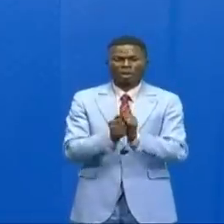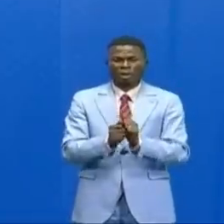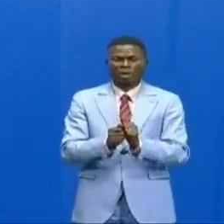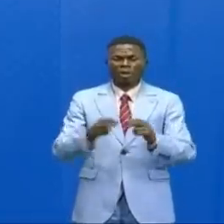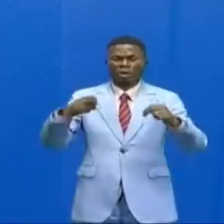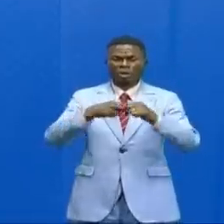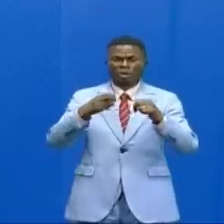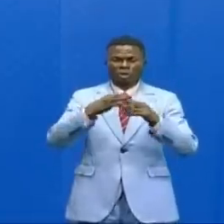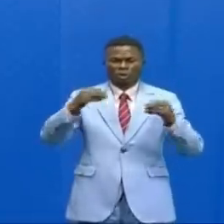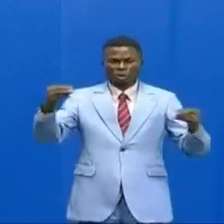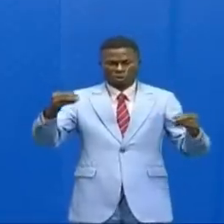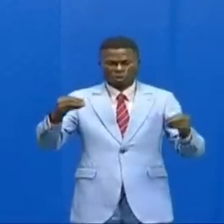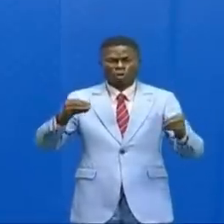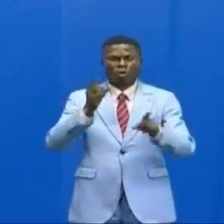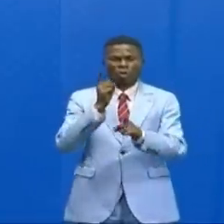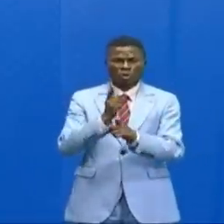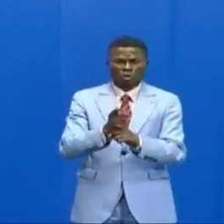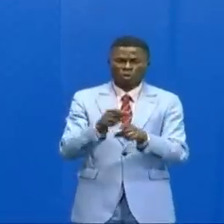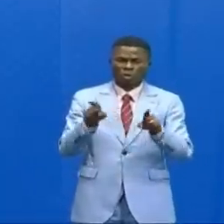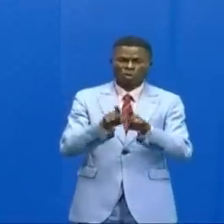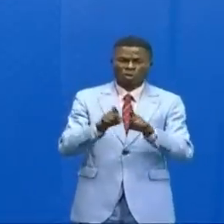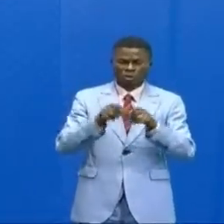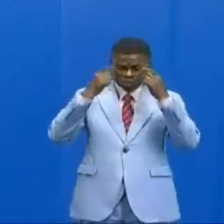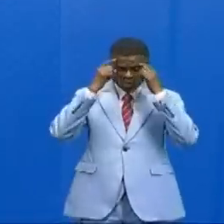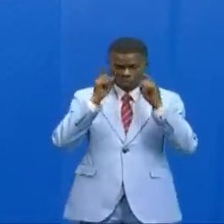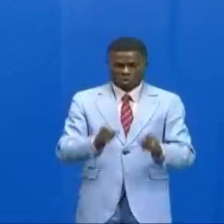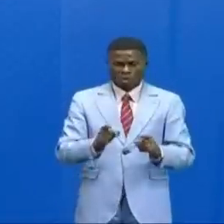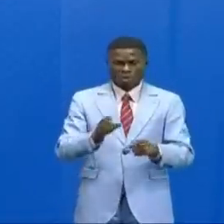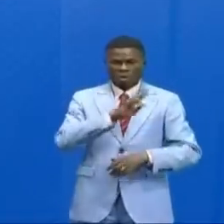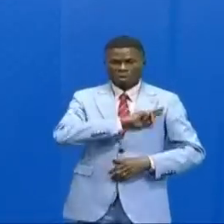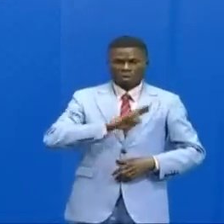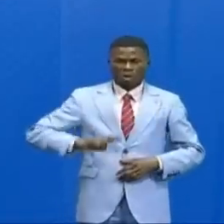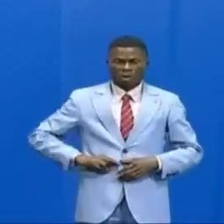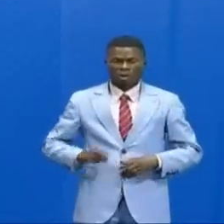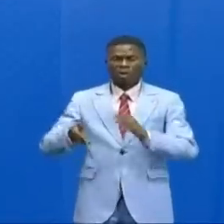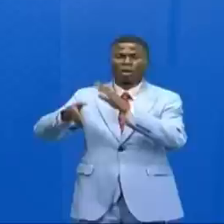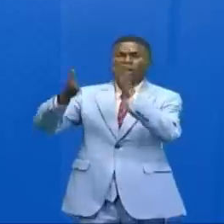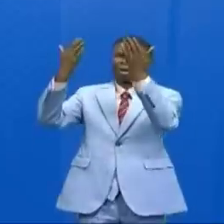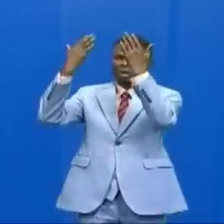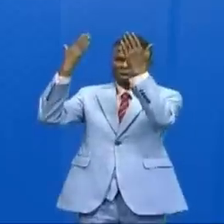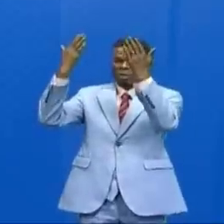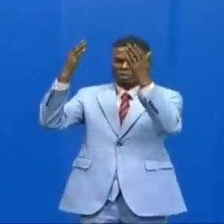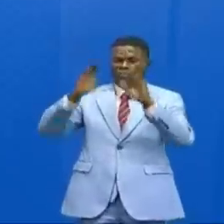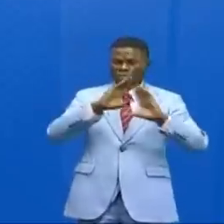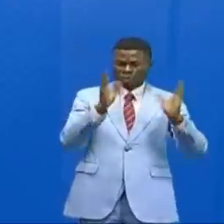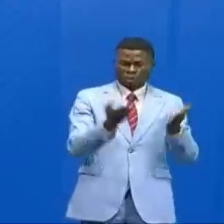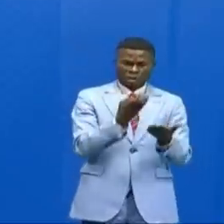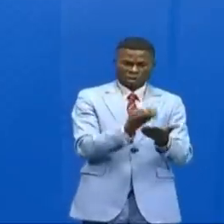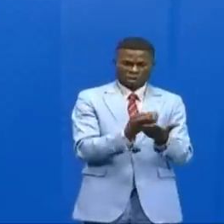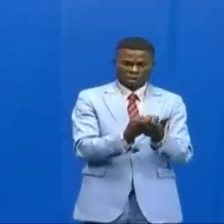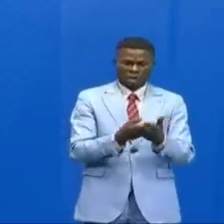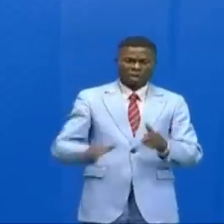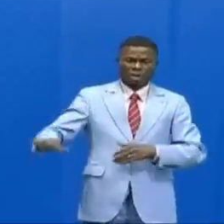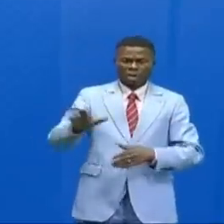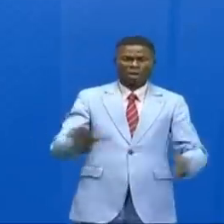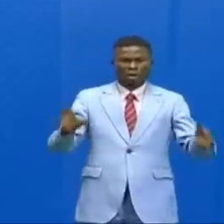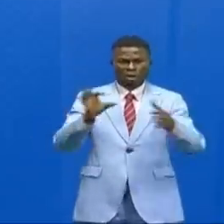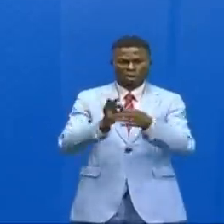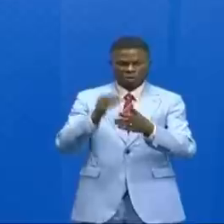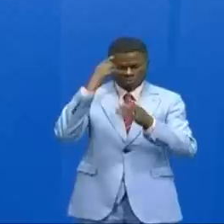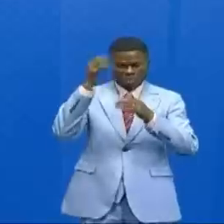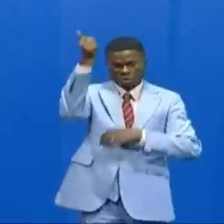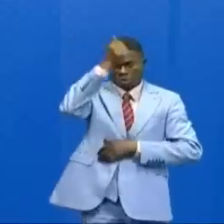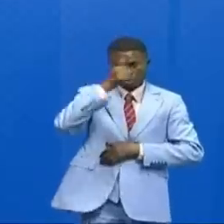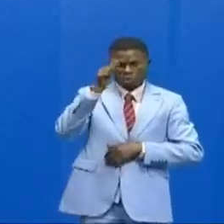électriques et des énergies propres, tel qu'est convenu avec la République des Zambies, la Commission économique des Nations Unies pour l'Afrique